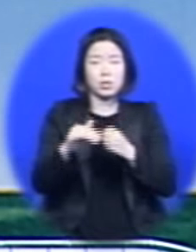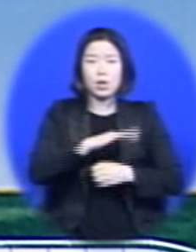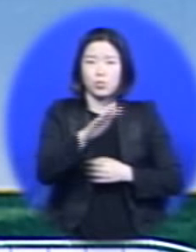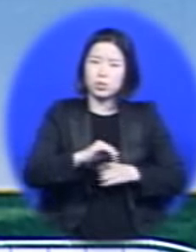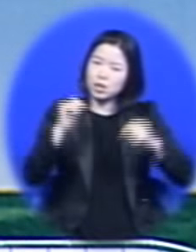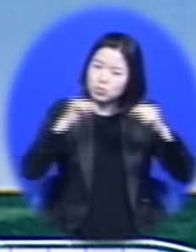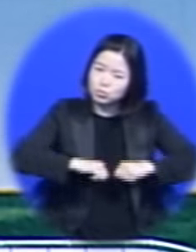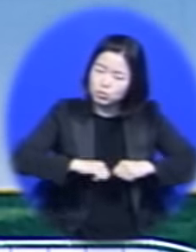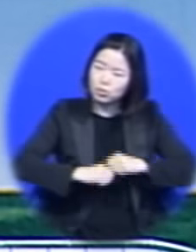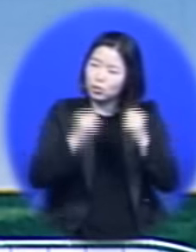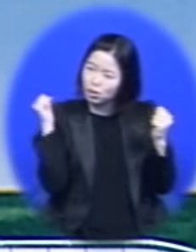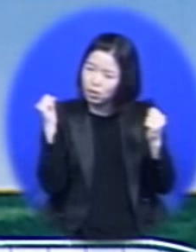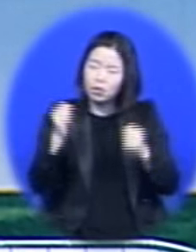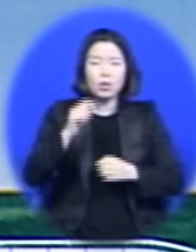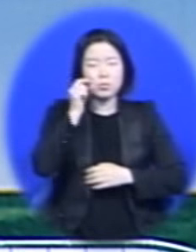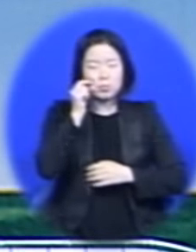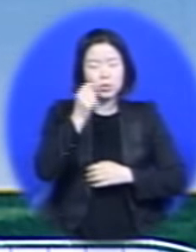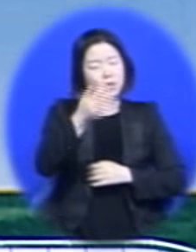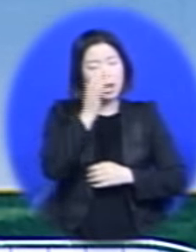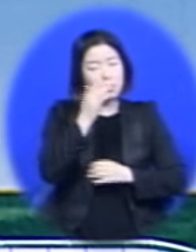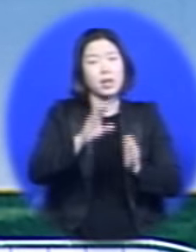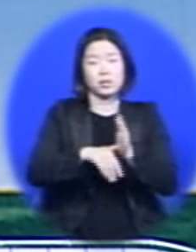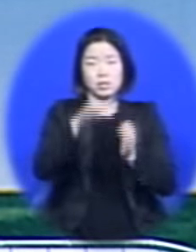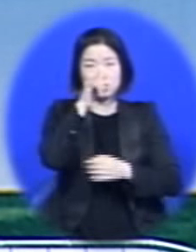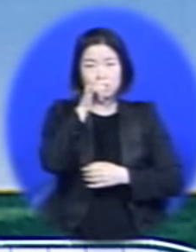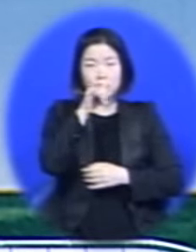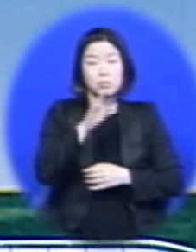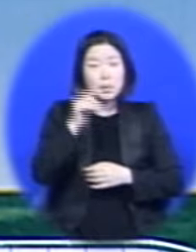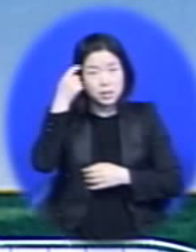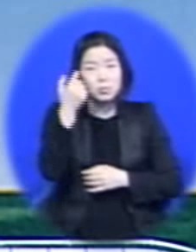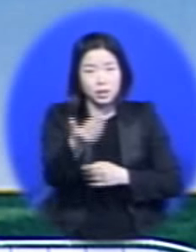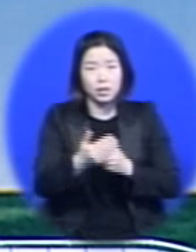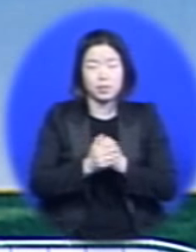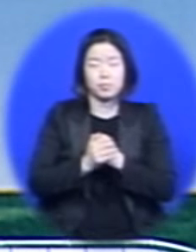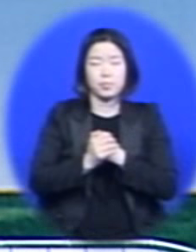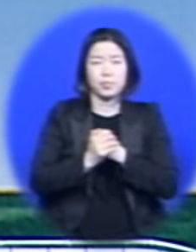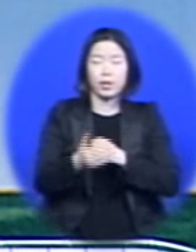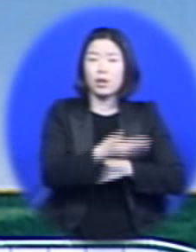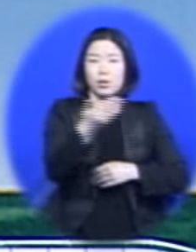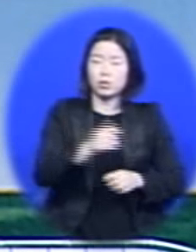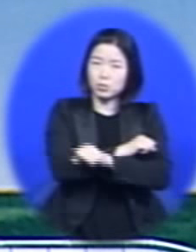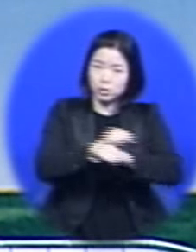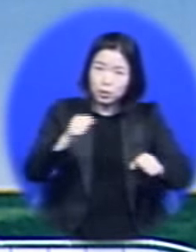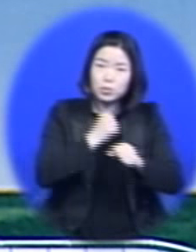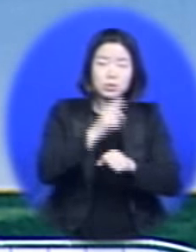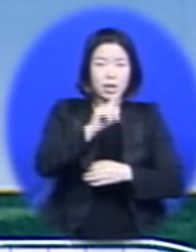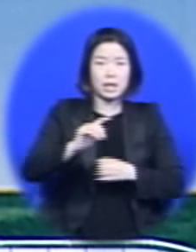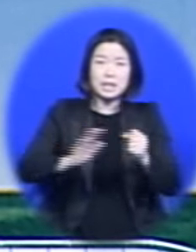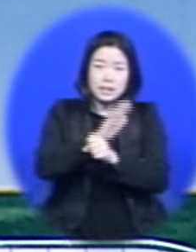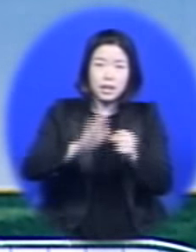애매할 때가 있는 거 아닙니까? 정말 그렇습니까? 여러분, 용서하라,